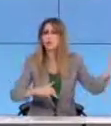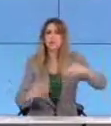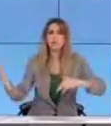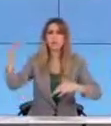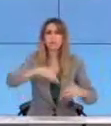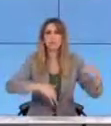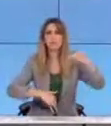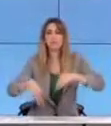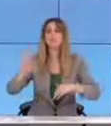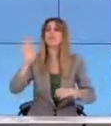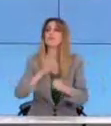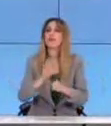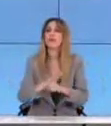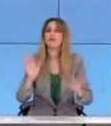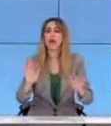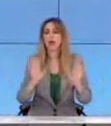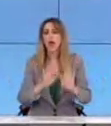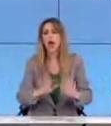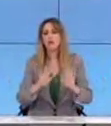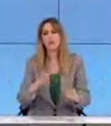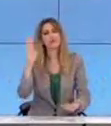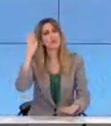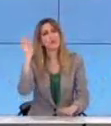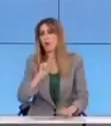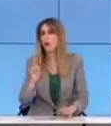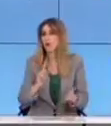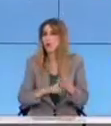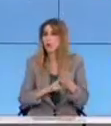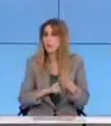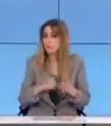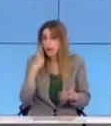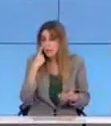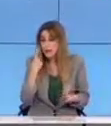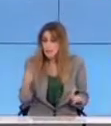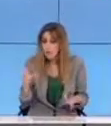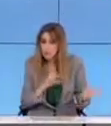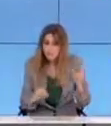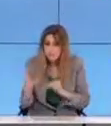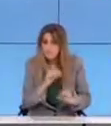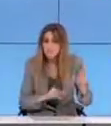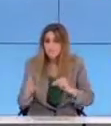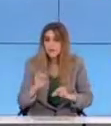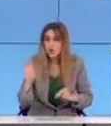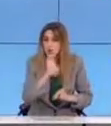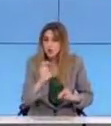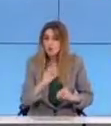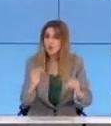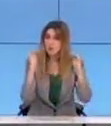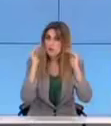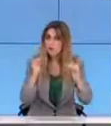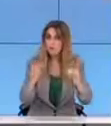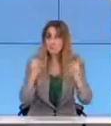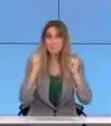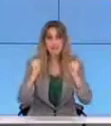πρέπει αυτή η θετική συνεισφορά στην οικονομία να μεγεθυνθεί και να γίνει σταθερή, να γίνει